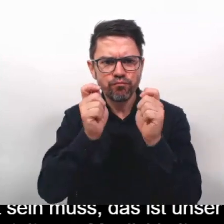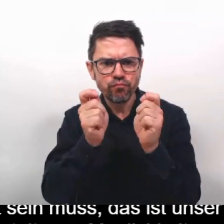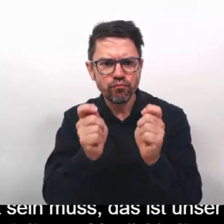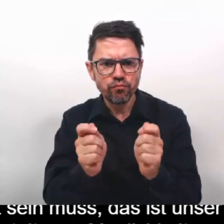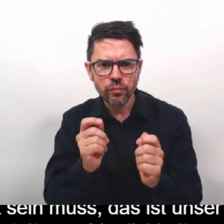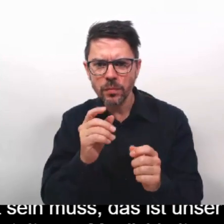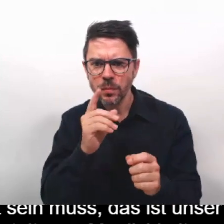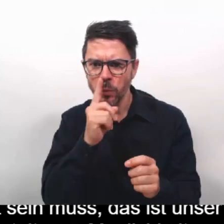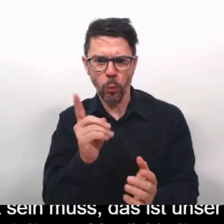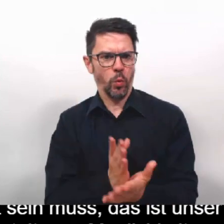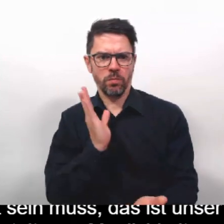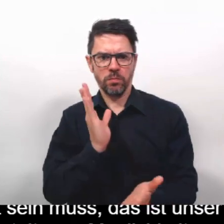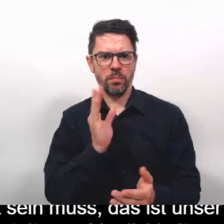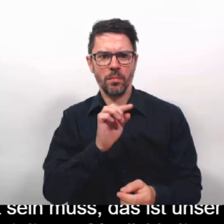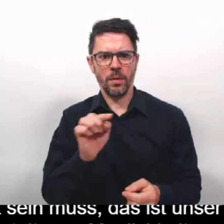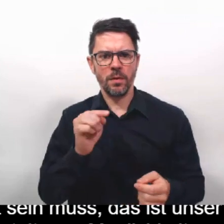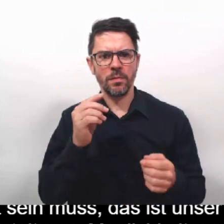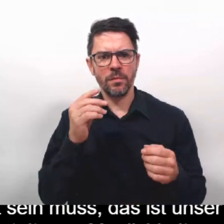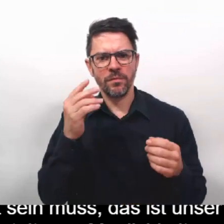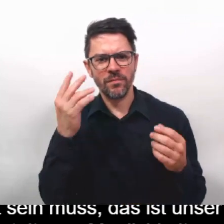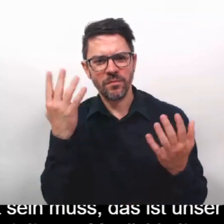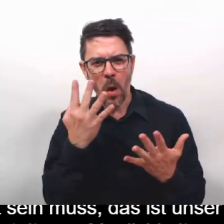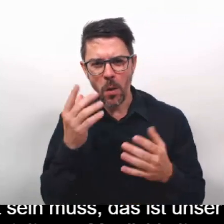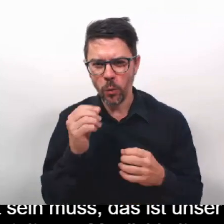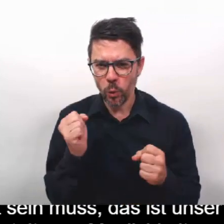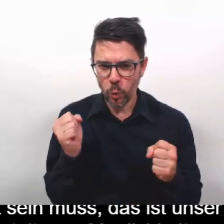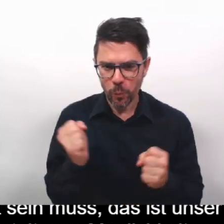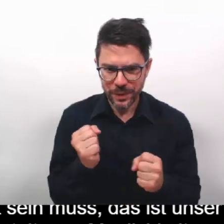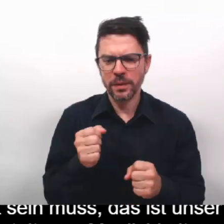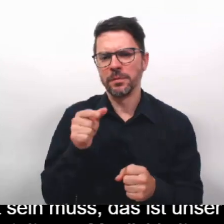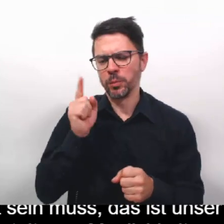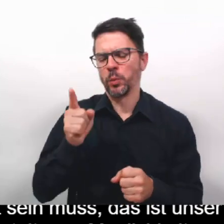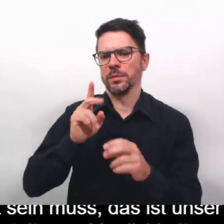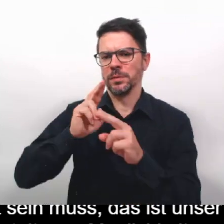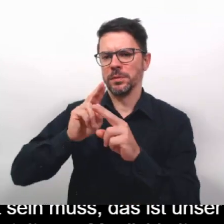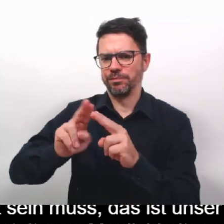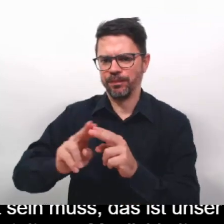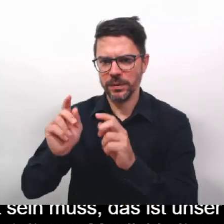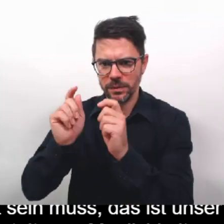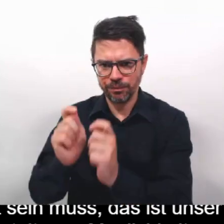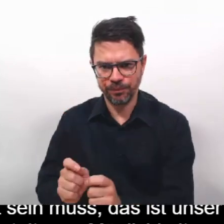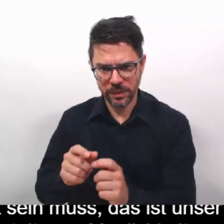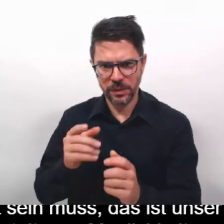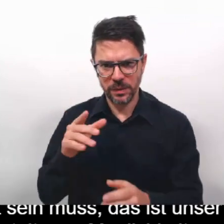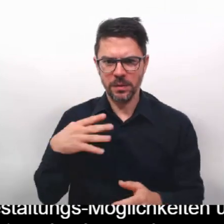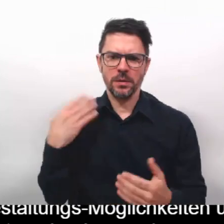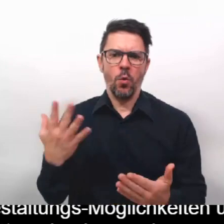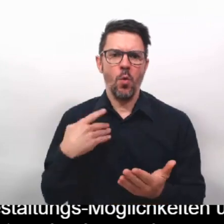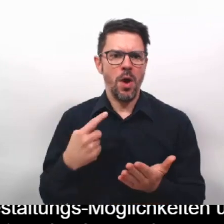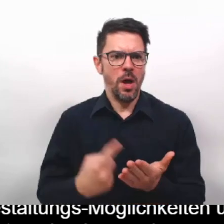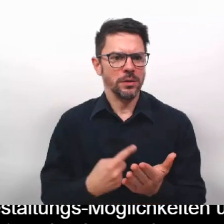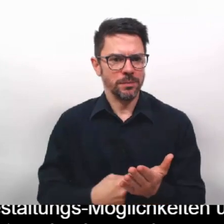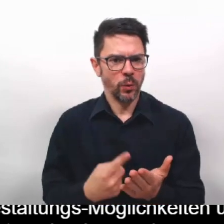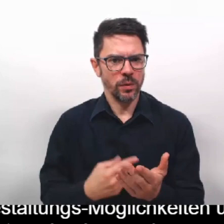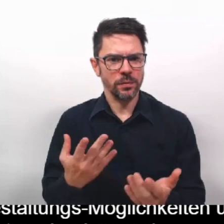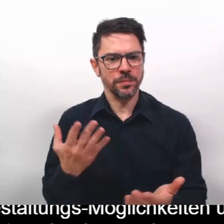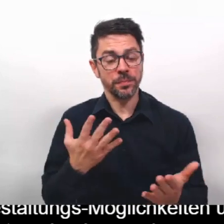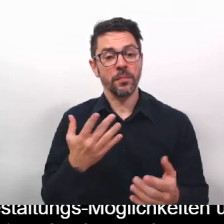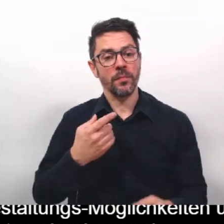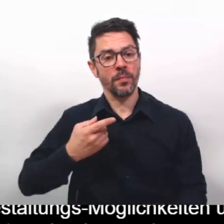einzuziehen definiert waren. Die werden in Hochschulen erhalten bleiben. Deshalb haben wir hier mit diesem Hochschulrahmen und diesem